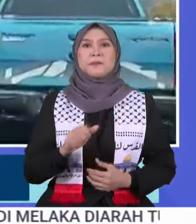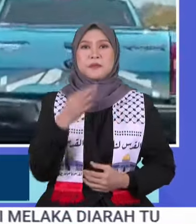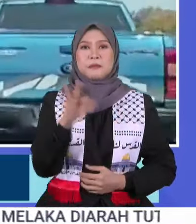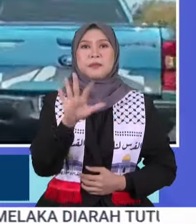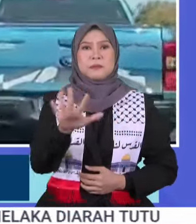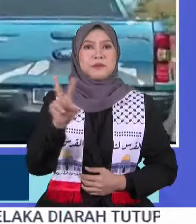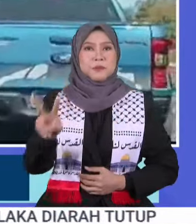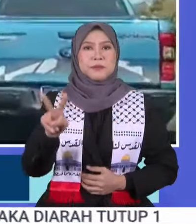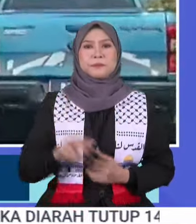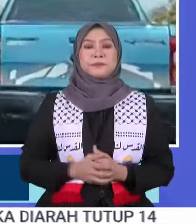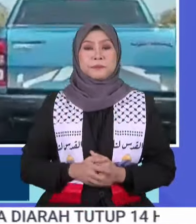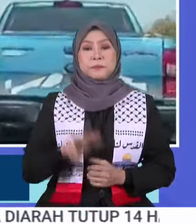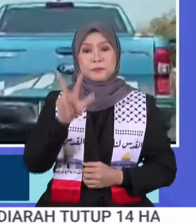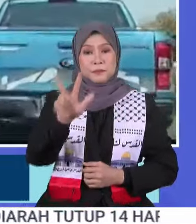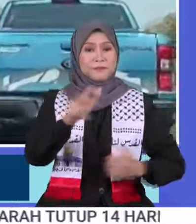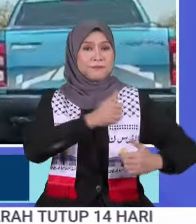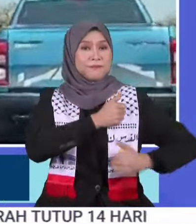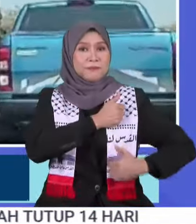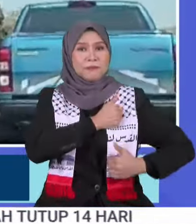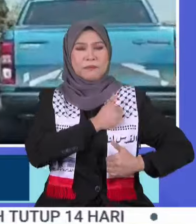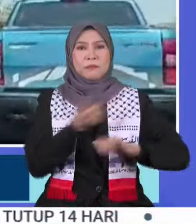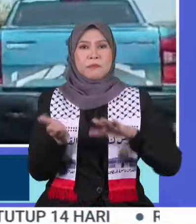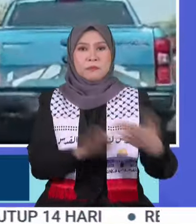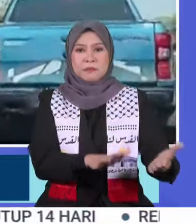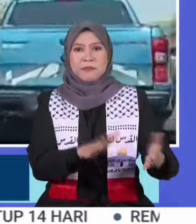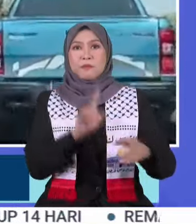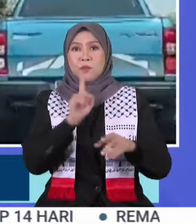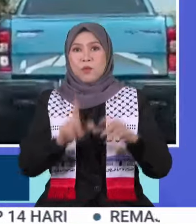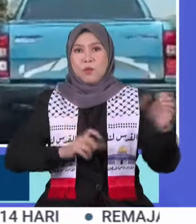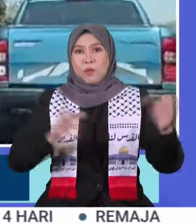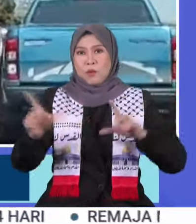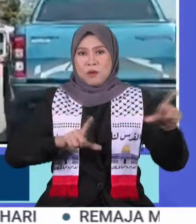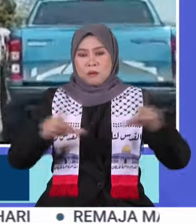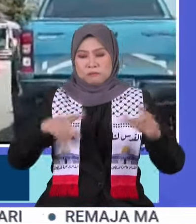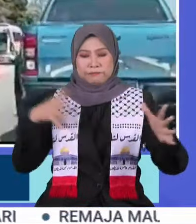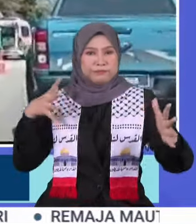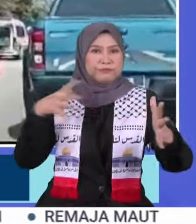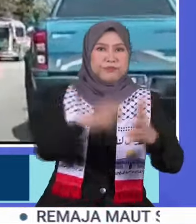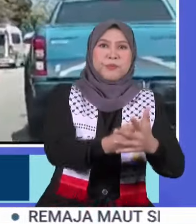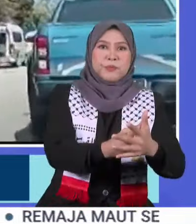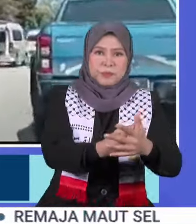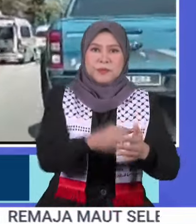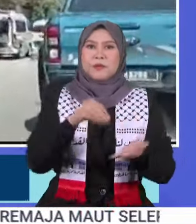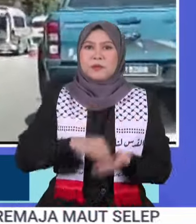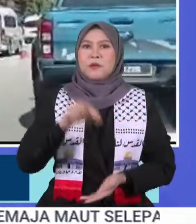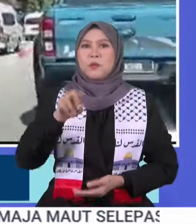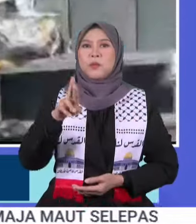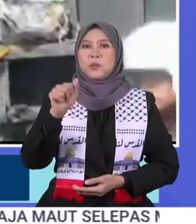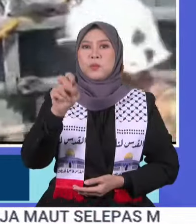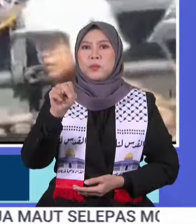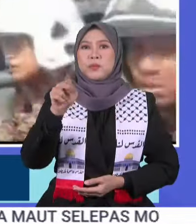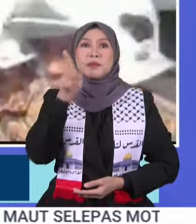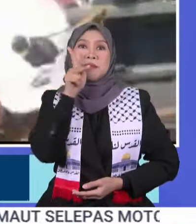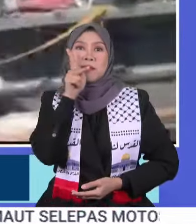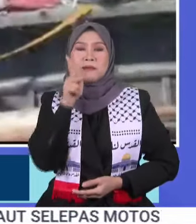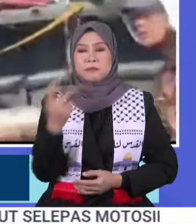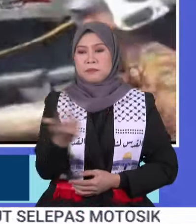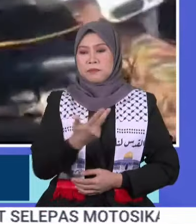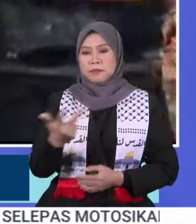3 anggota ATM maut selepas trak dipandu mereka dirempuh sebuah lori di Lebuh Raya Utara Selatan di Gurun Kedah. Kejadian berlaku ketika